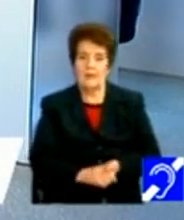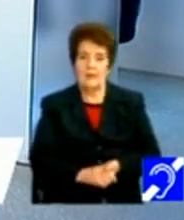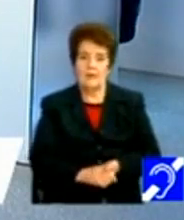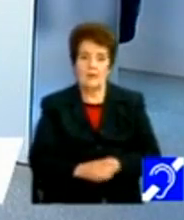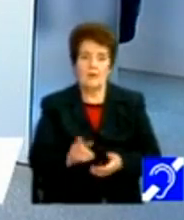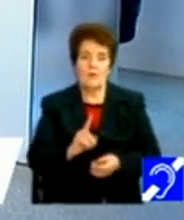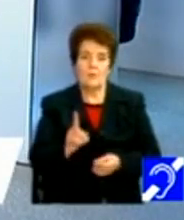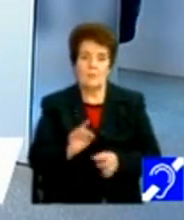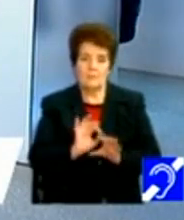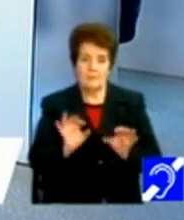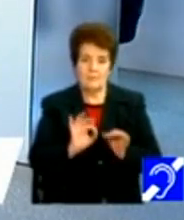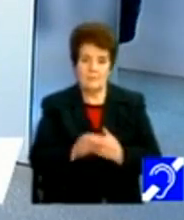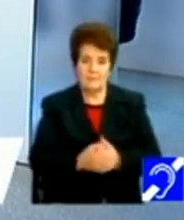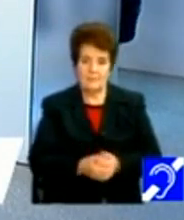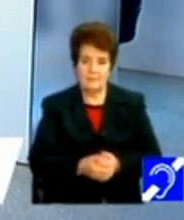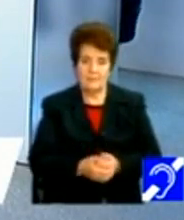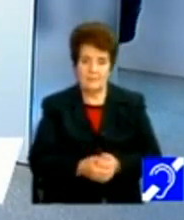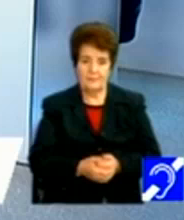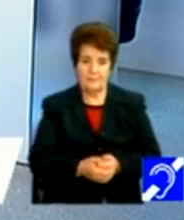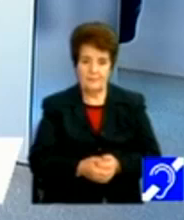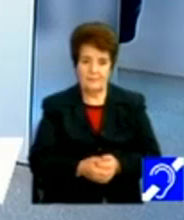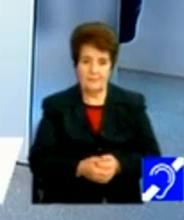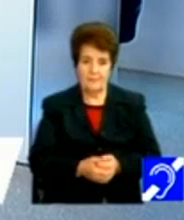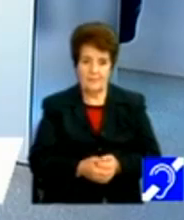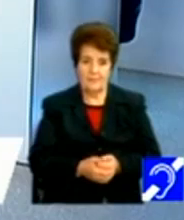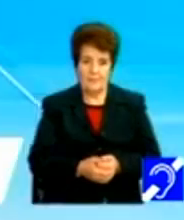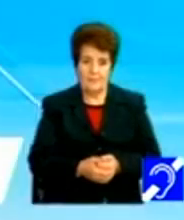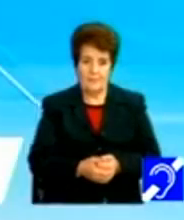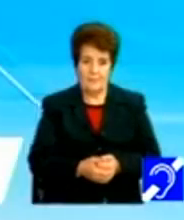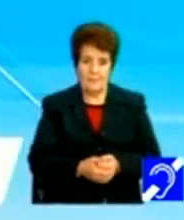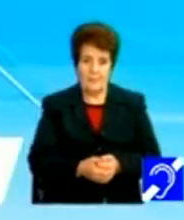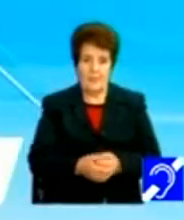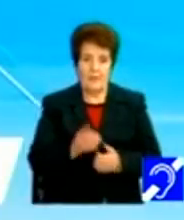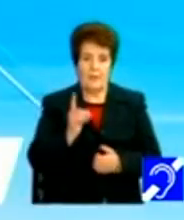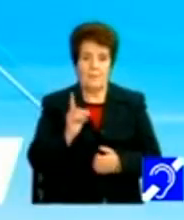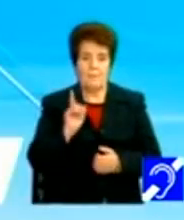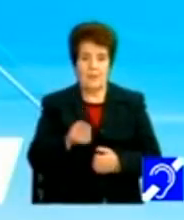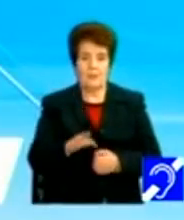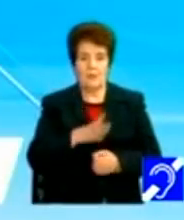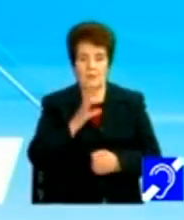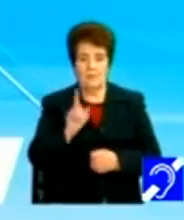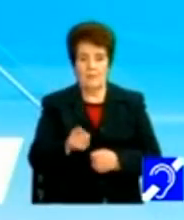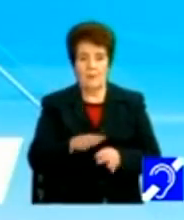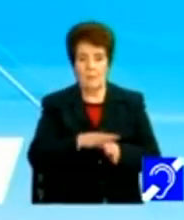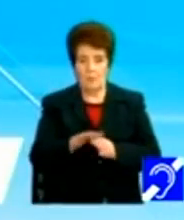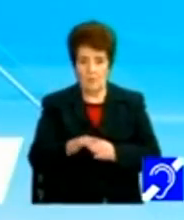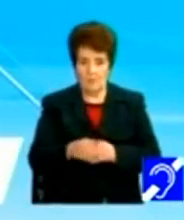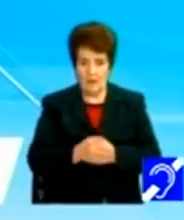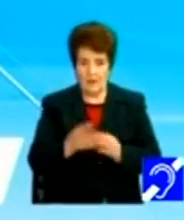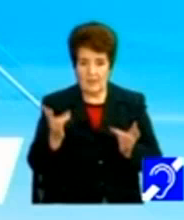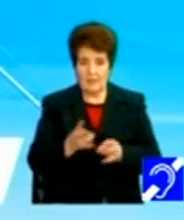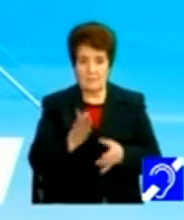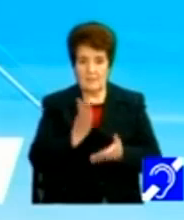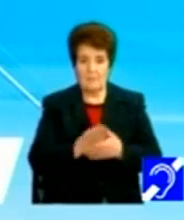Dacă tot, da. Nicio problemă. Pentru a fi credibil în ceea ce privește promovarea unirii, trebuie să